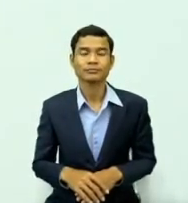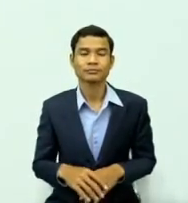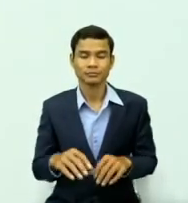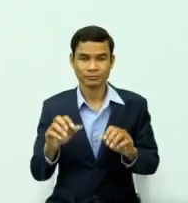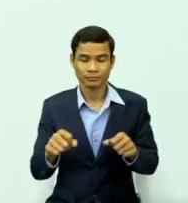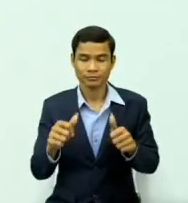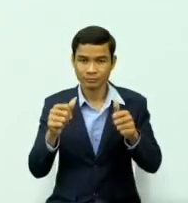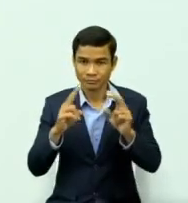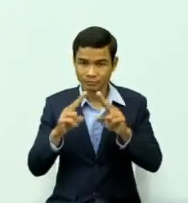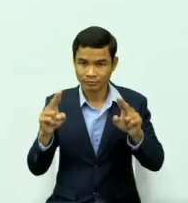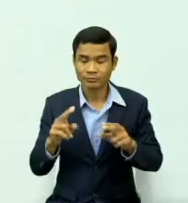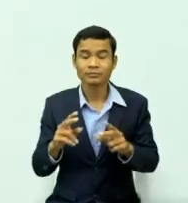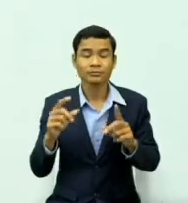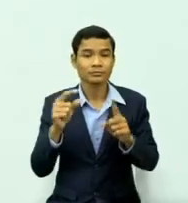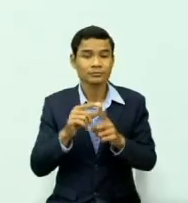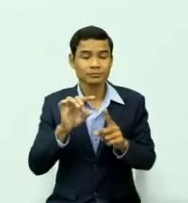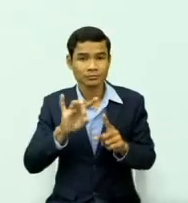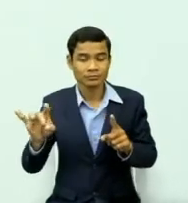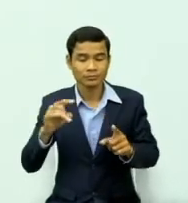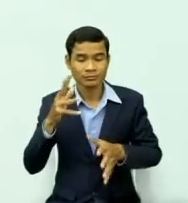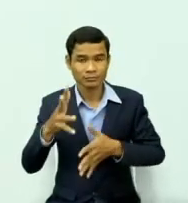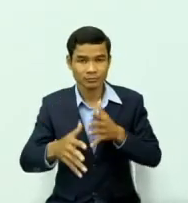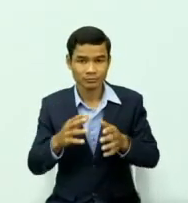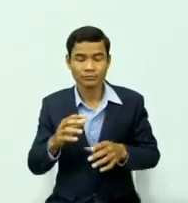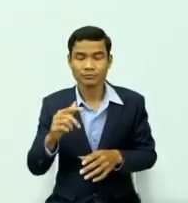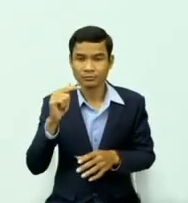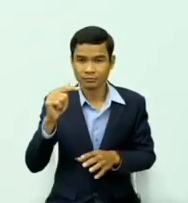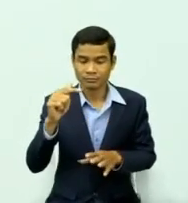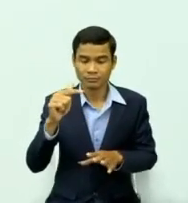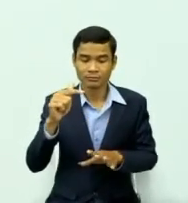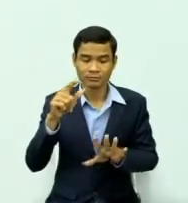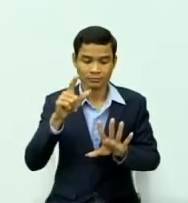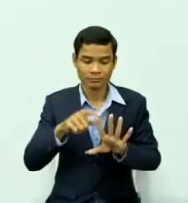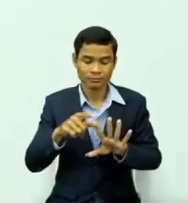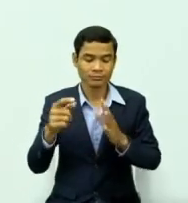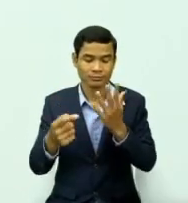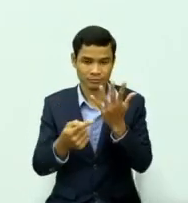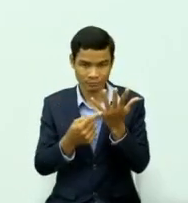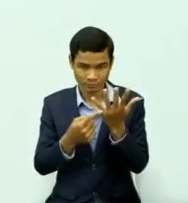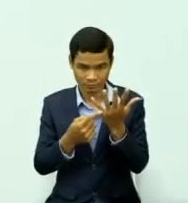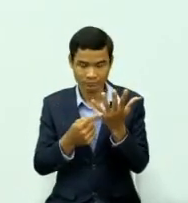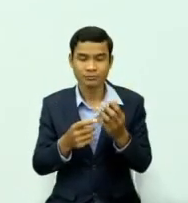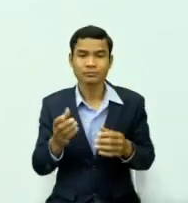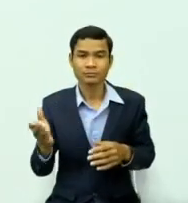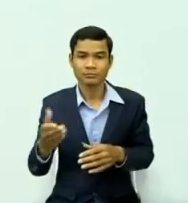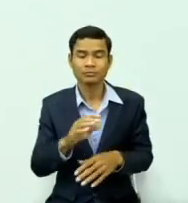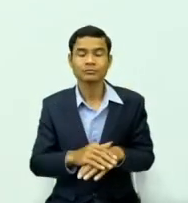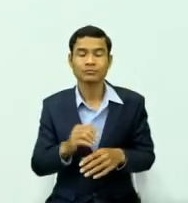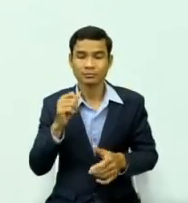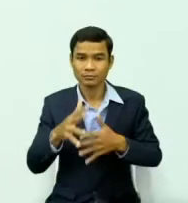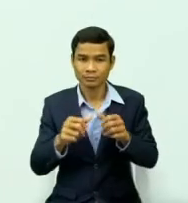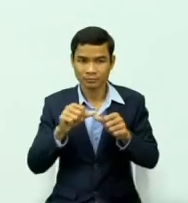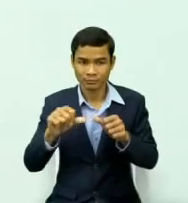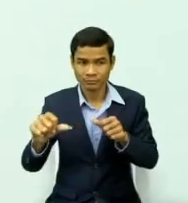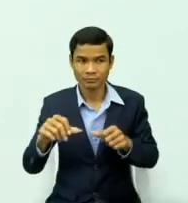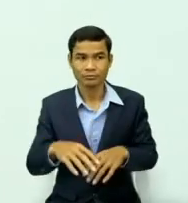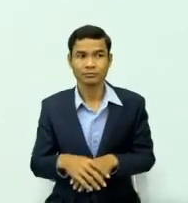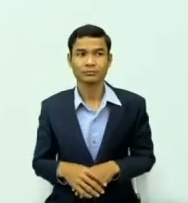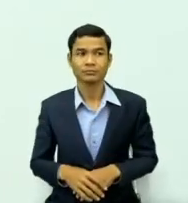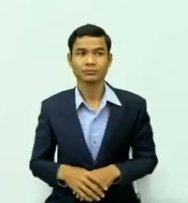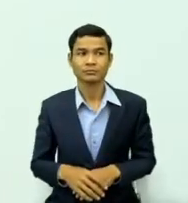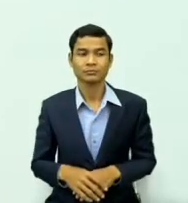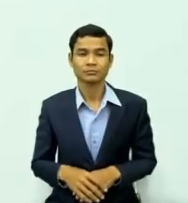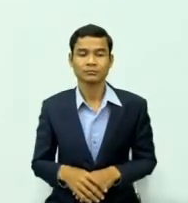chà lỡ nà con chiên đi dừng ăn thá ngò ai ngay ta con ăn chiên bắn tọp